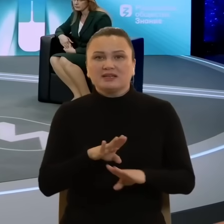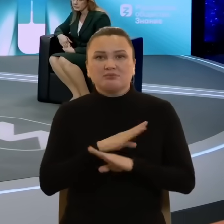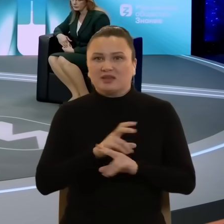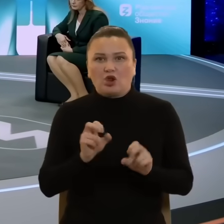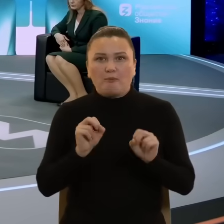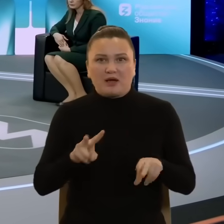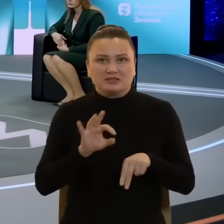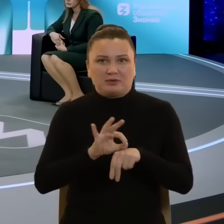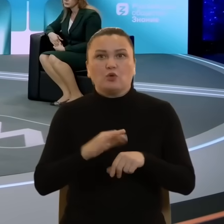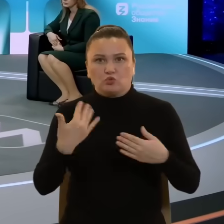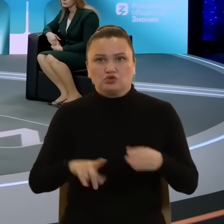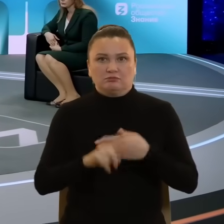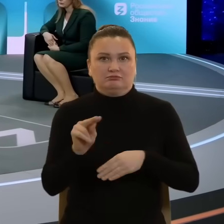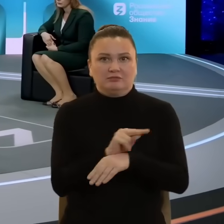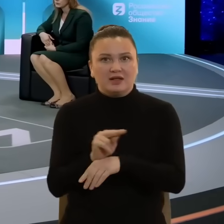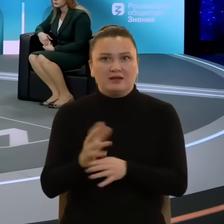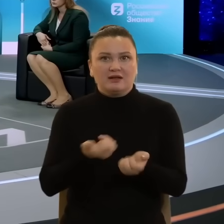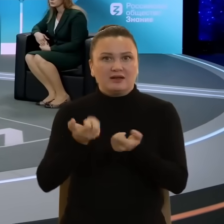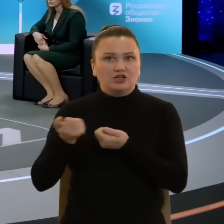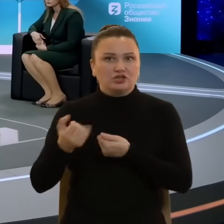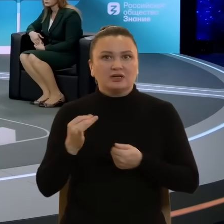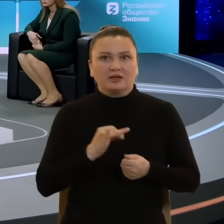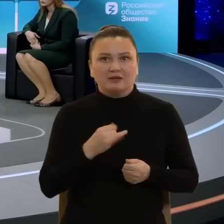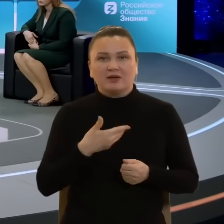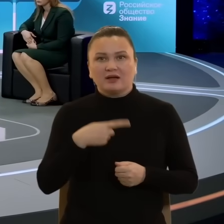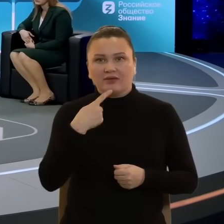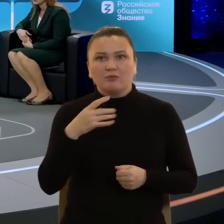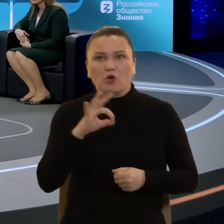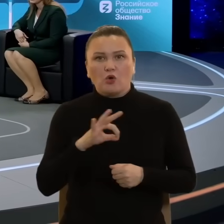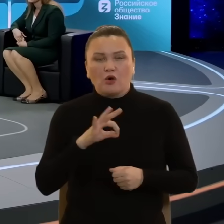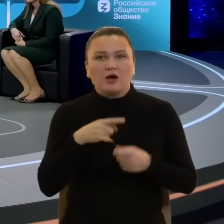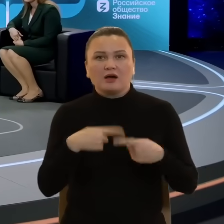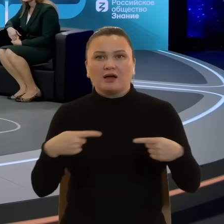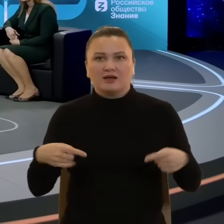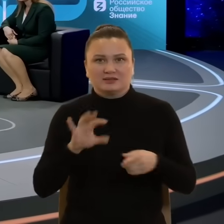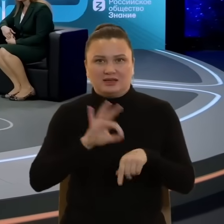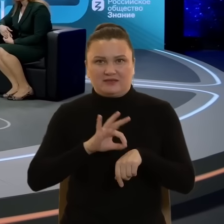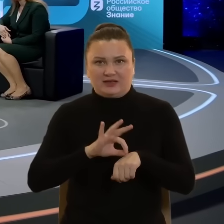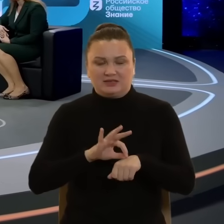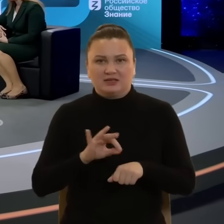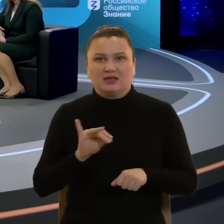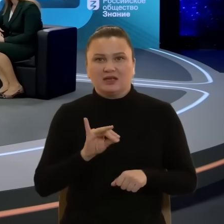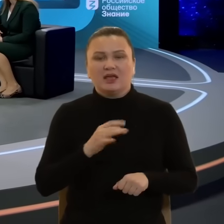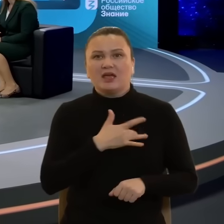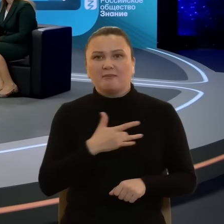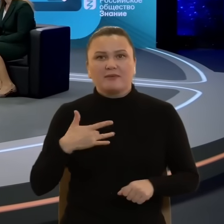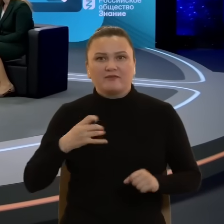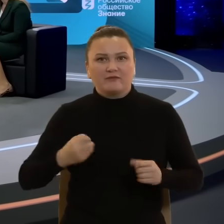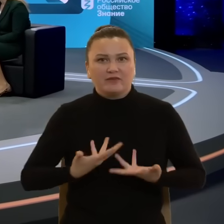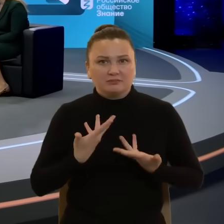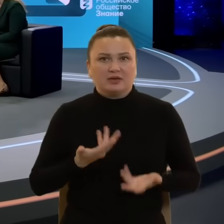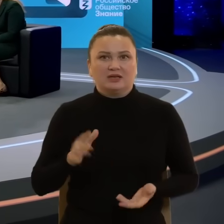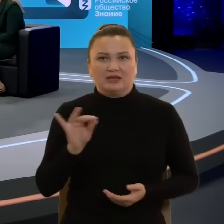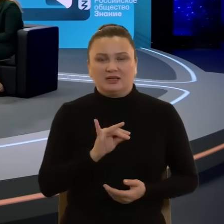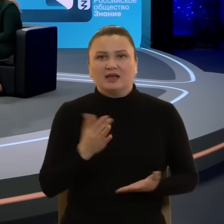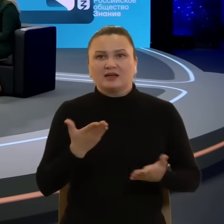опасными, стали вполне излечимыми. И речь идет в данном случае о совершенно разных инфекциях. Это и пневмония, то есть воспаление легких,